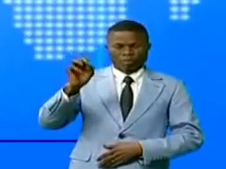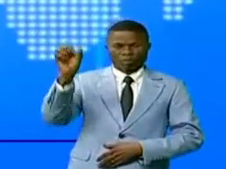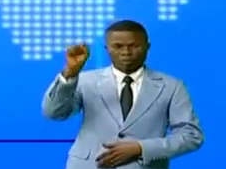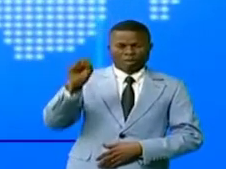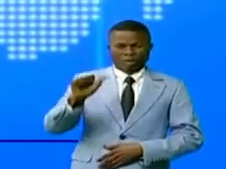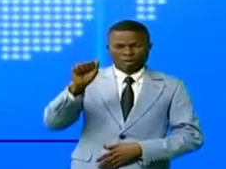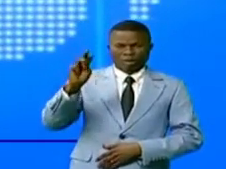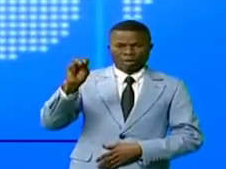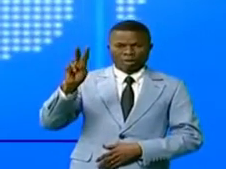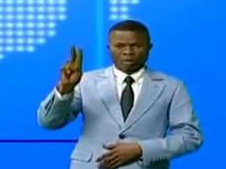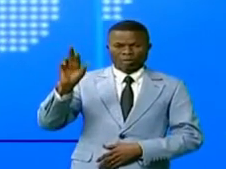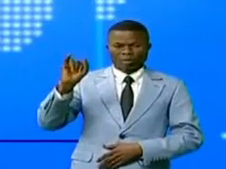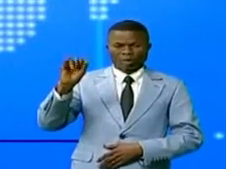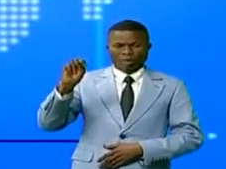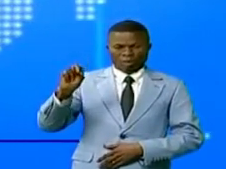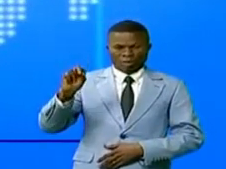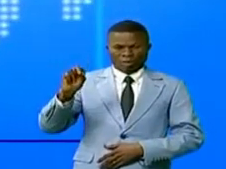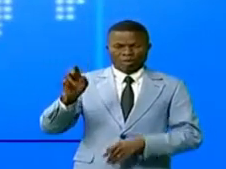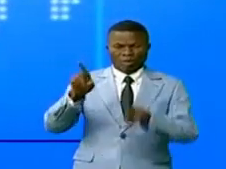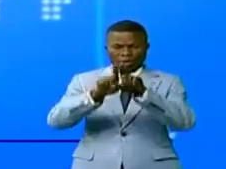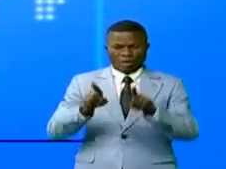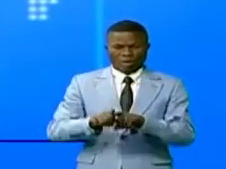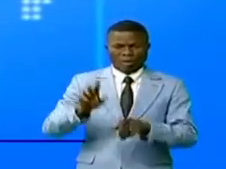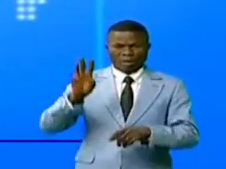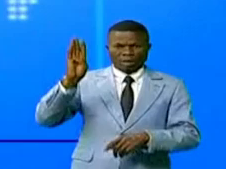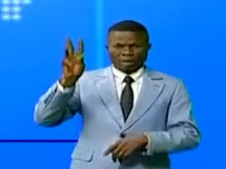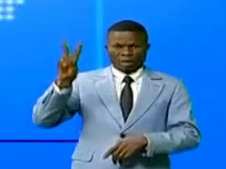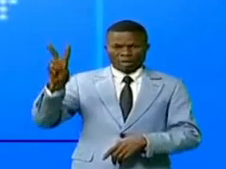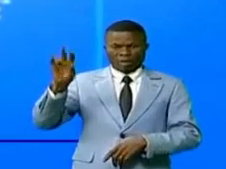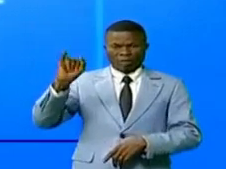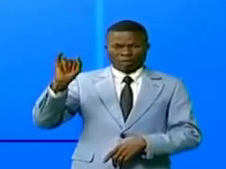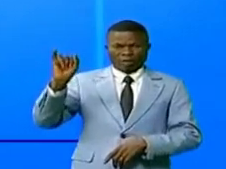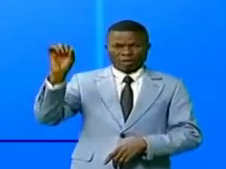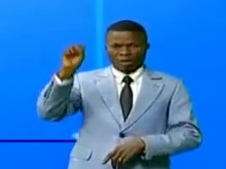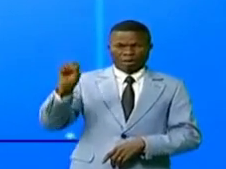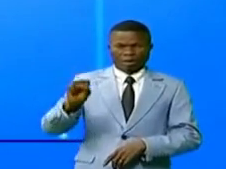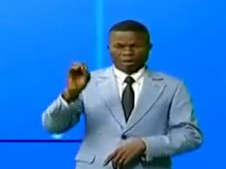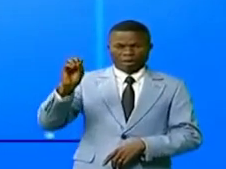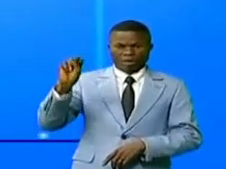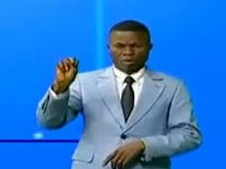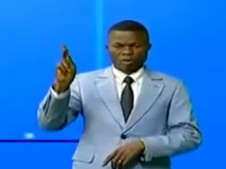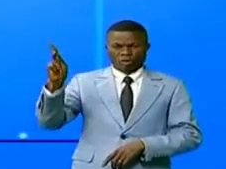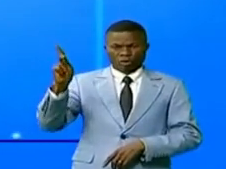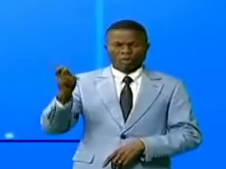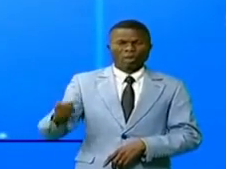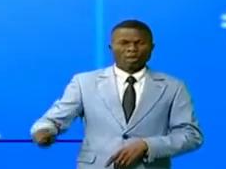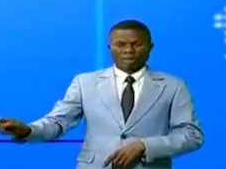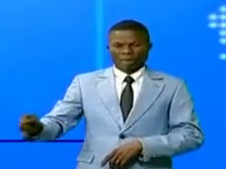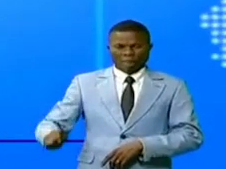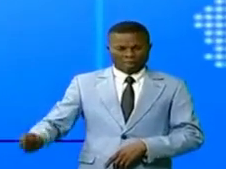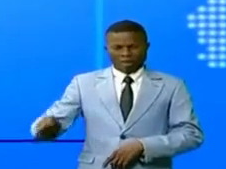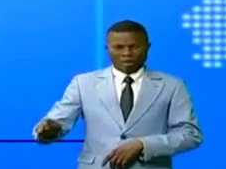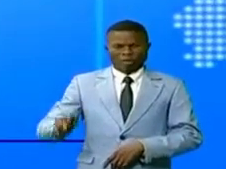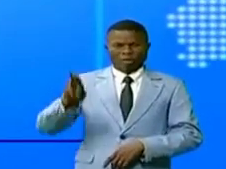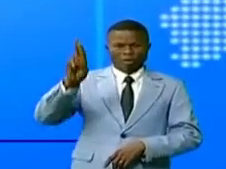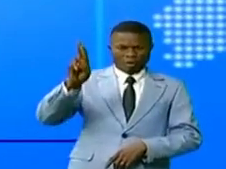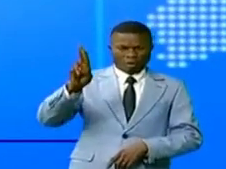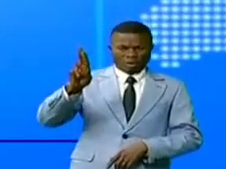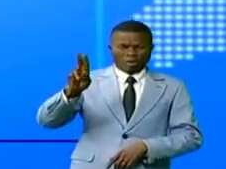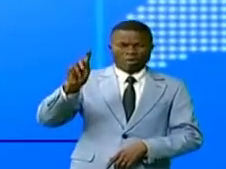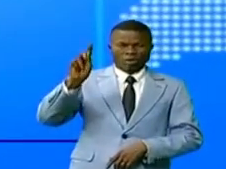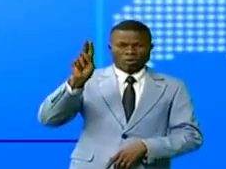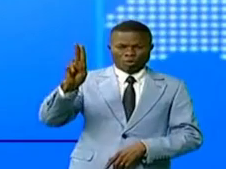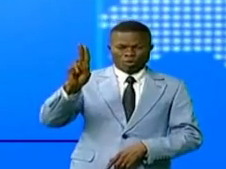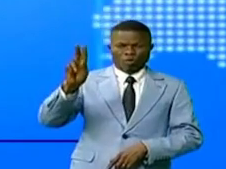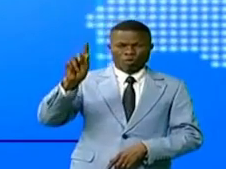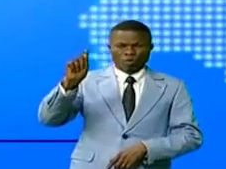Sabinho, Visoke et Karisimbi en territoire de Rutshuru. C'est un communiqué